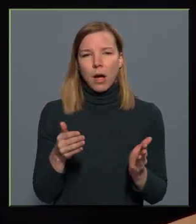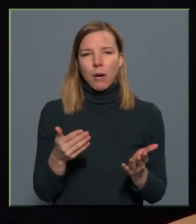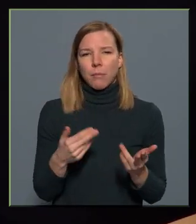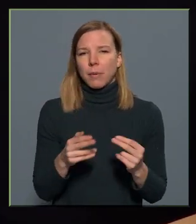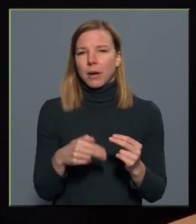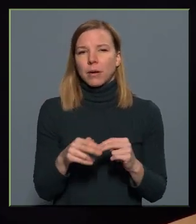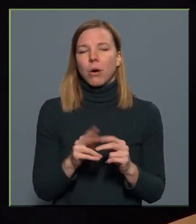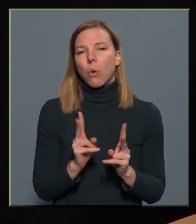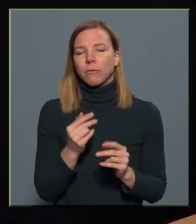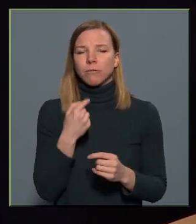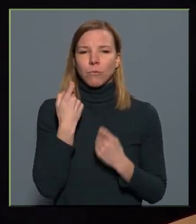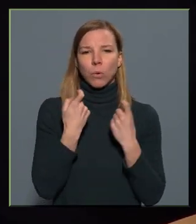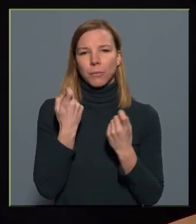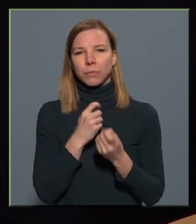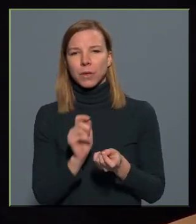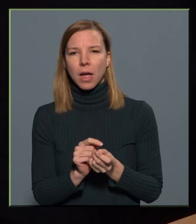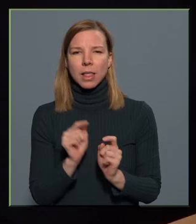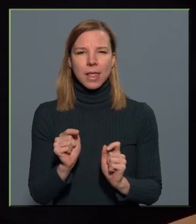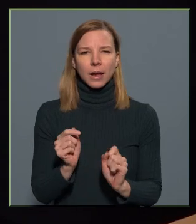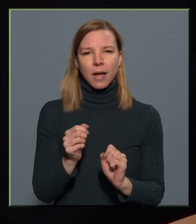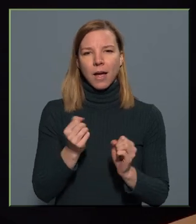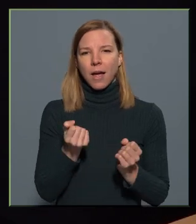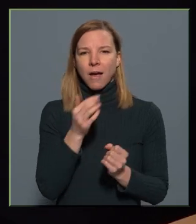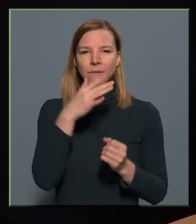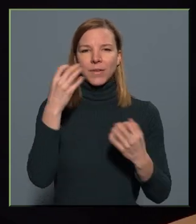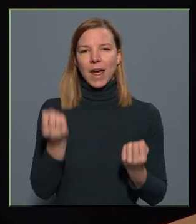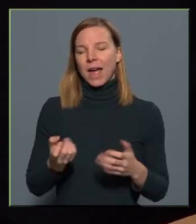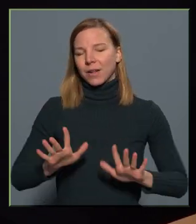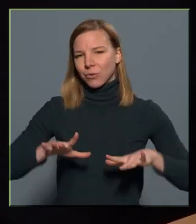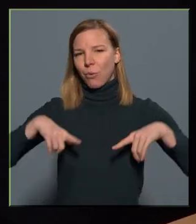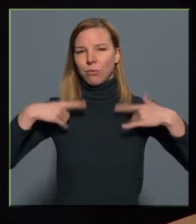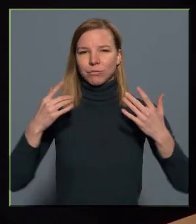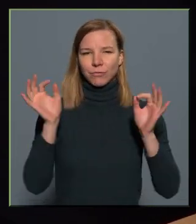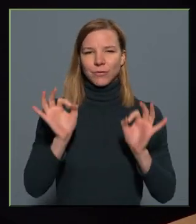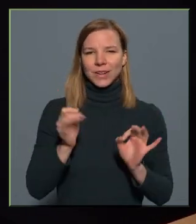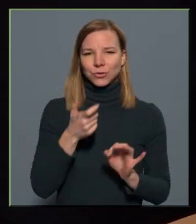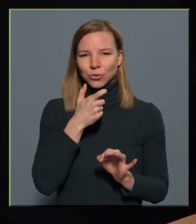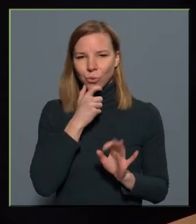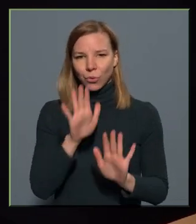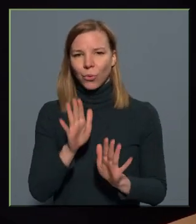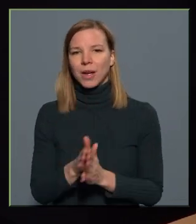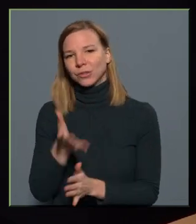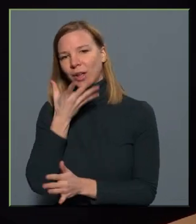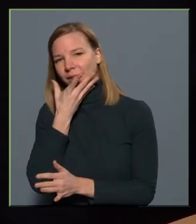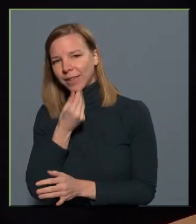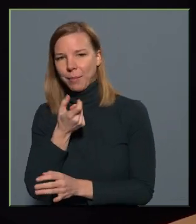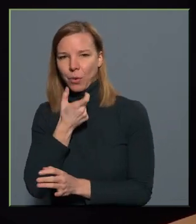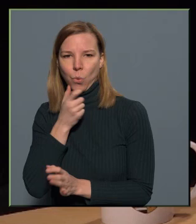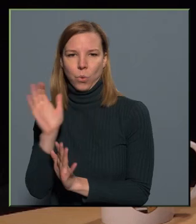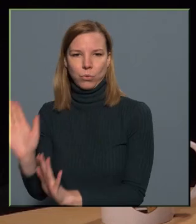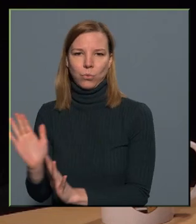mondjam, csak virágzóbb korukban lévőkre vonatkozó és a szép korúakra vonatkozó